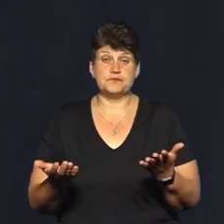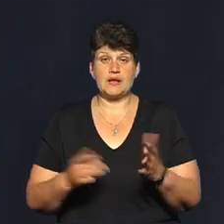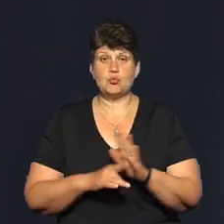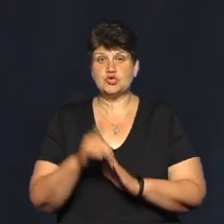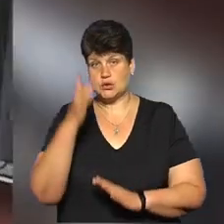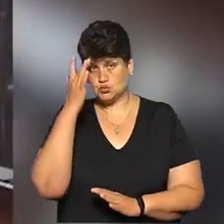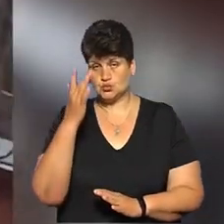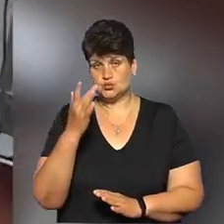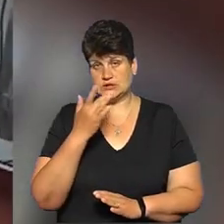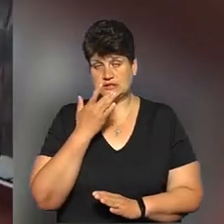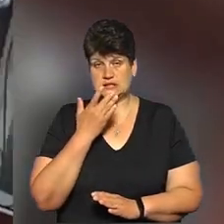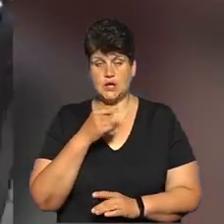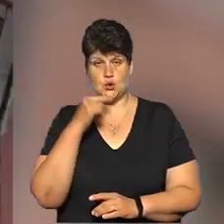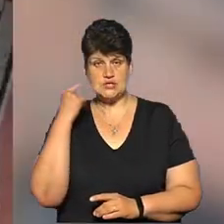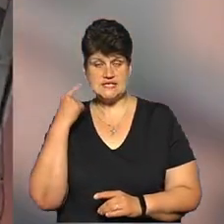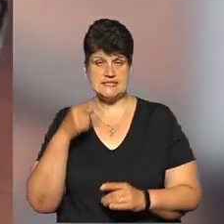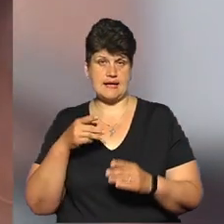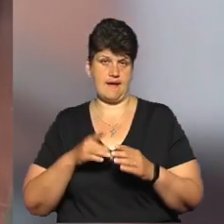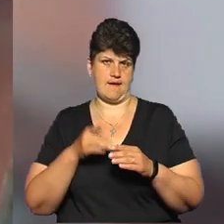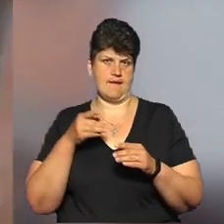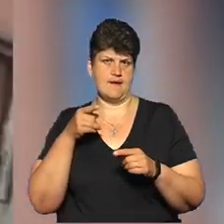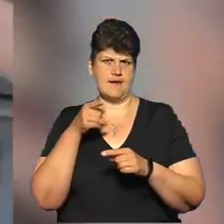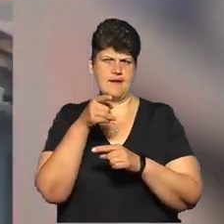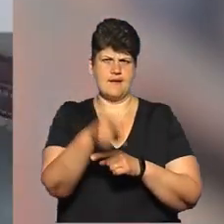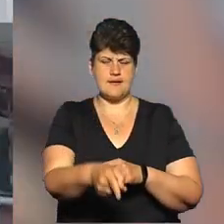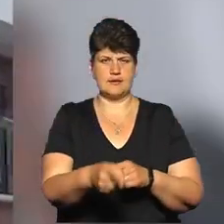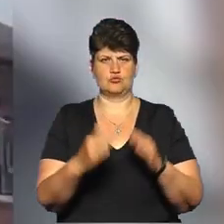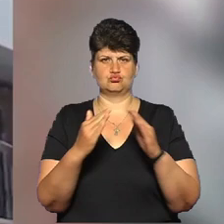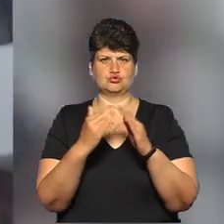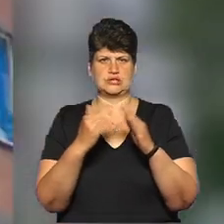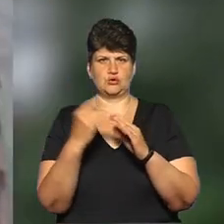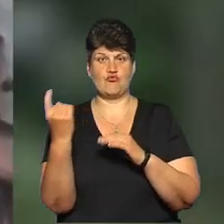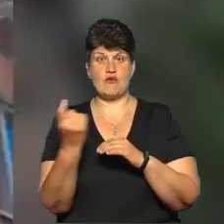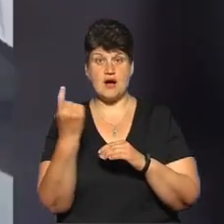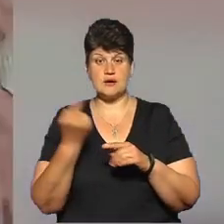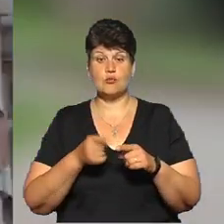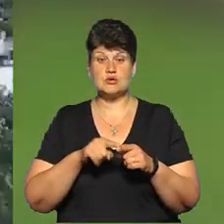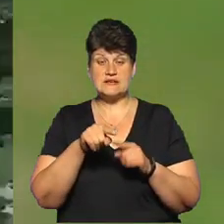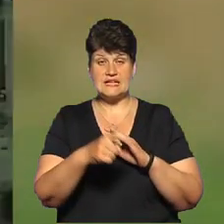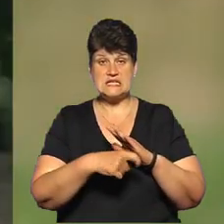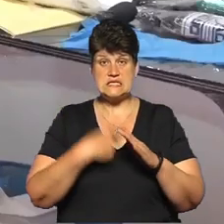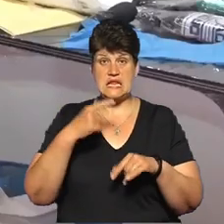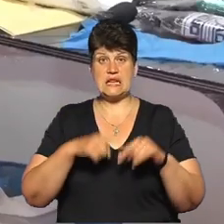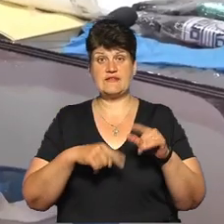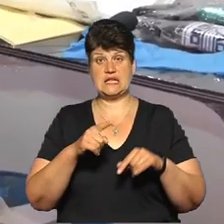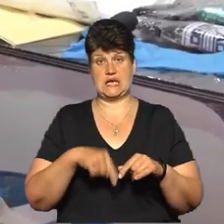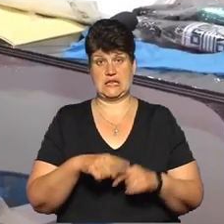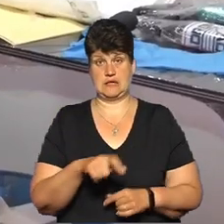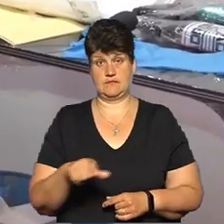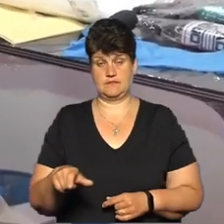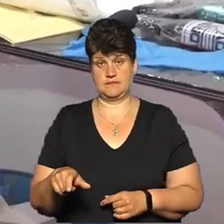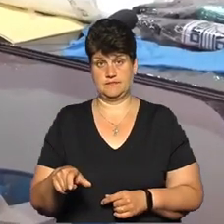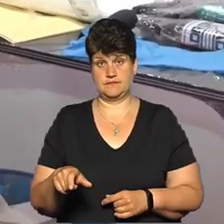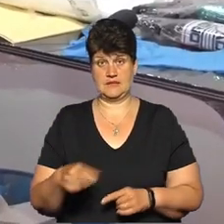ракета влучила поблизу будинку Галини в Харкові, розповідає дівчина. Про це Галина дізналась від рідних. Вот, это наш